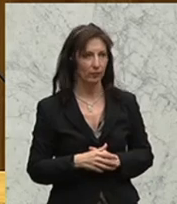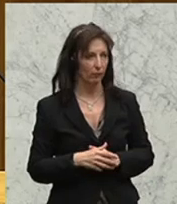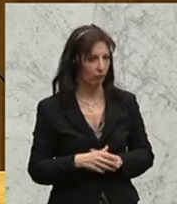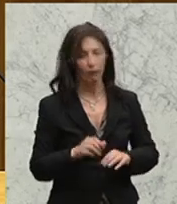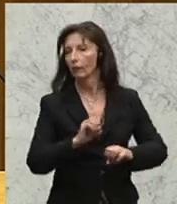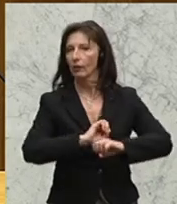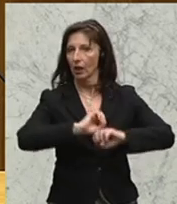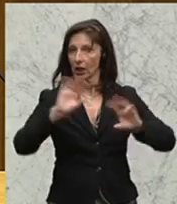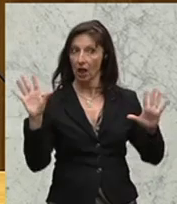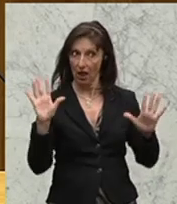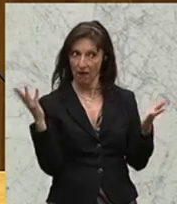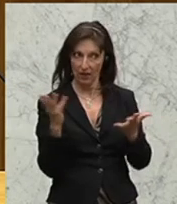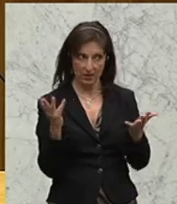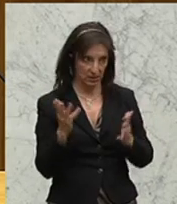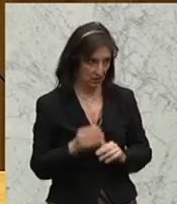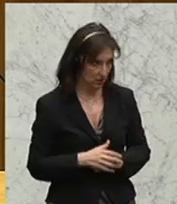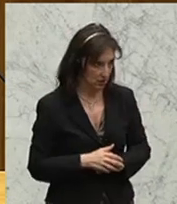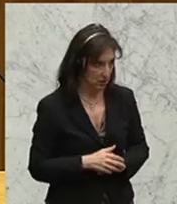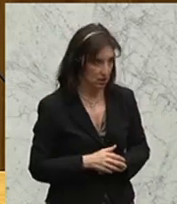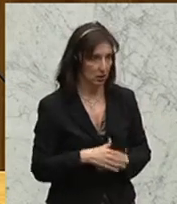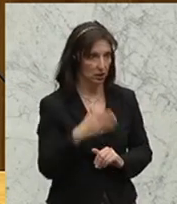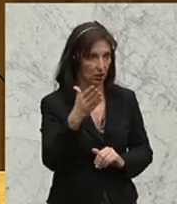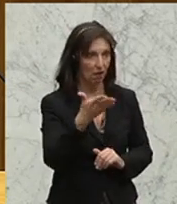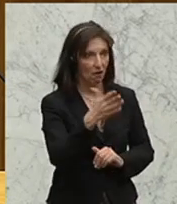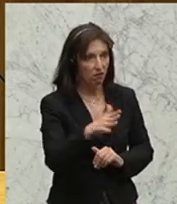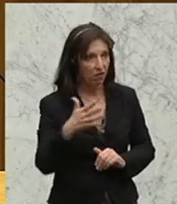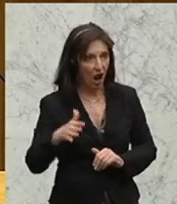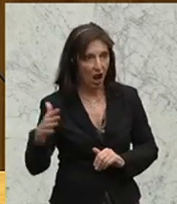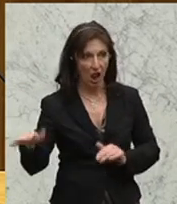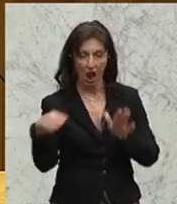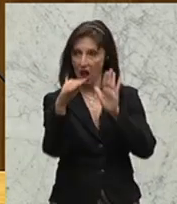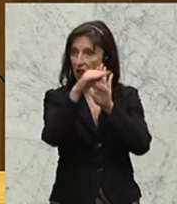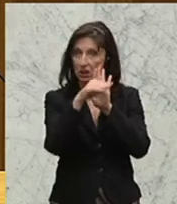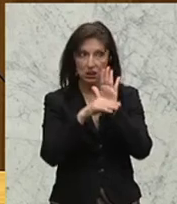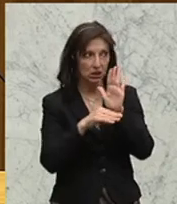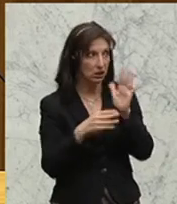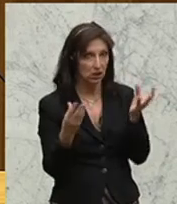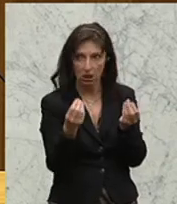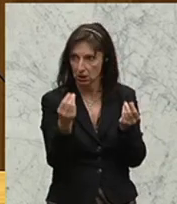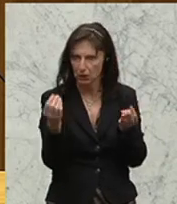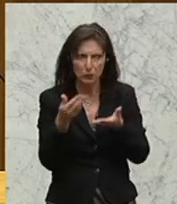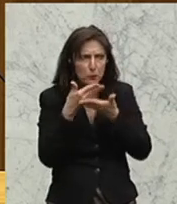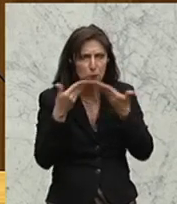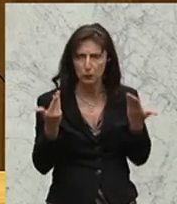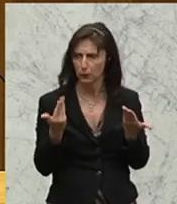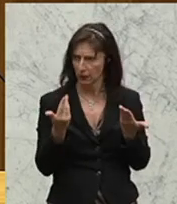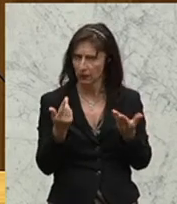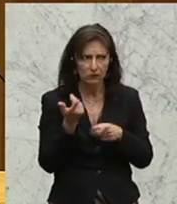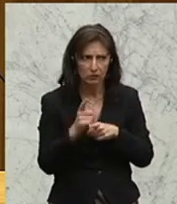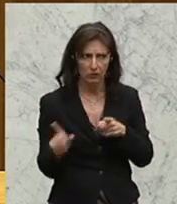klar festgelegt, dass diese Fälle logistisch nirgends abgebildet sind. Und auch hier